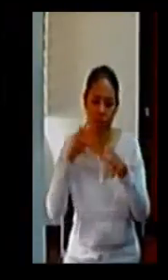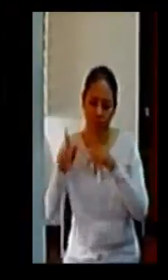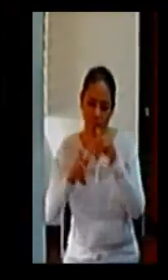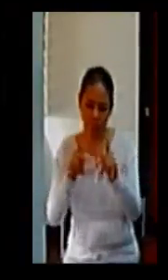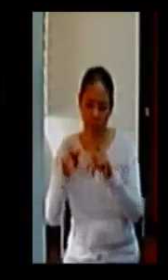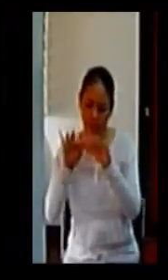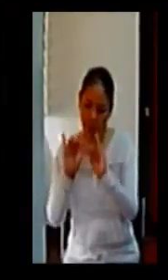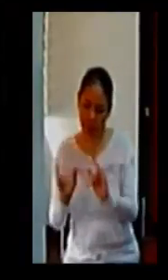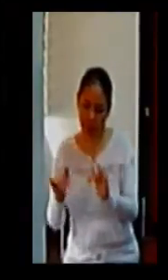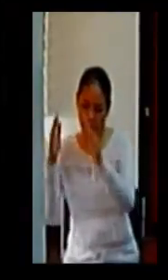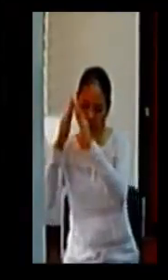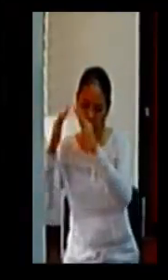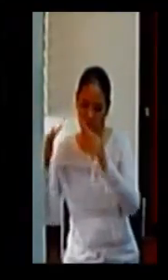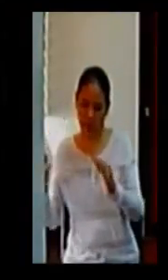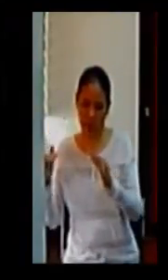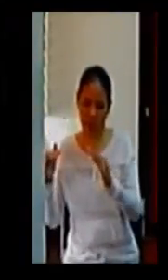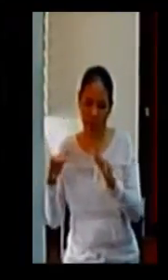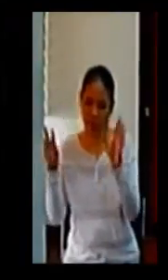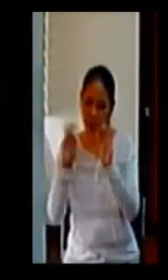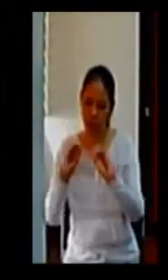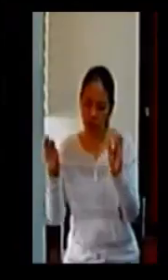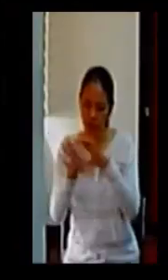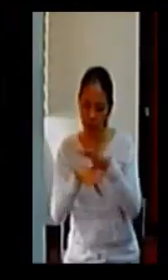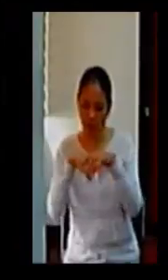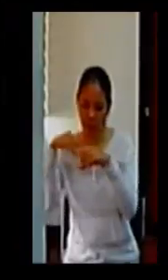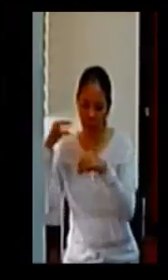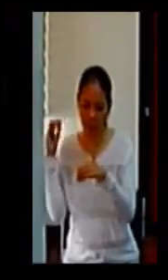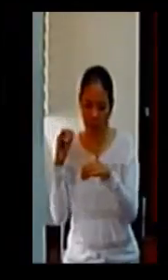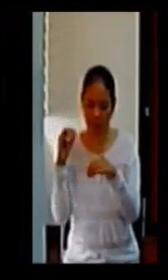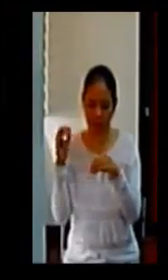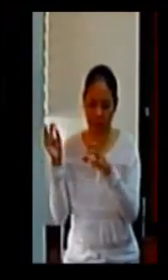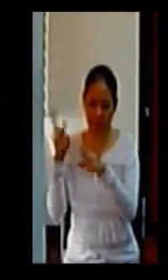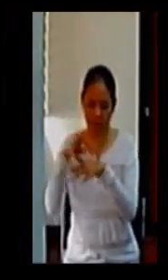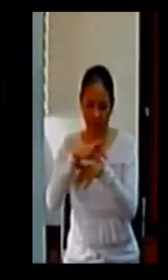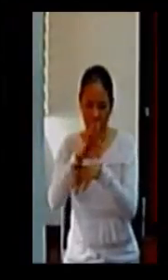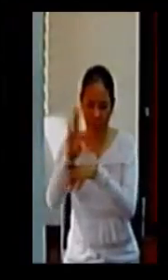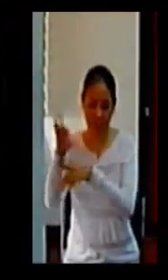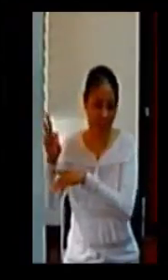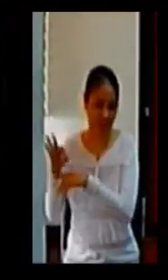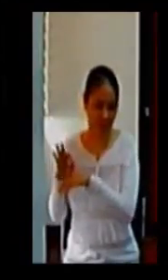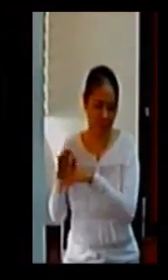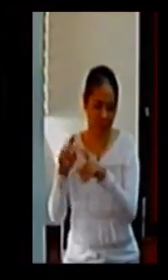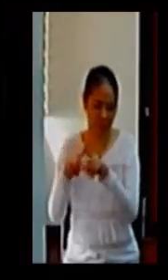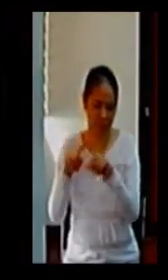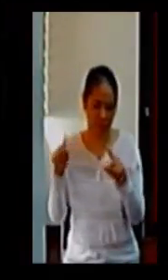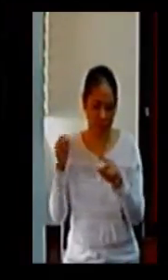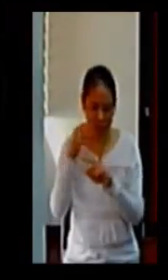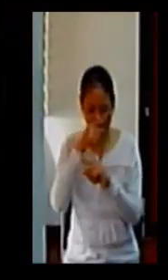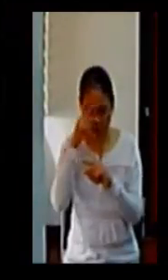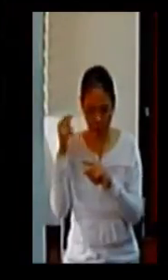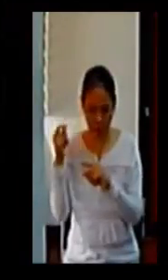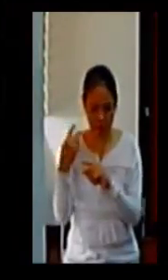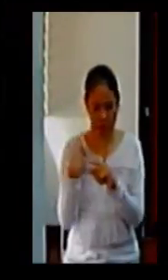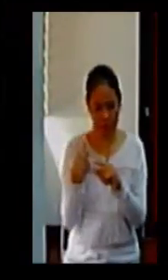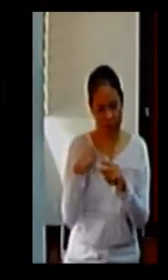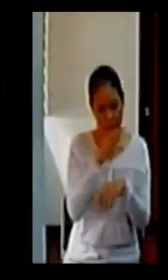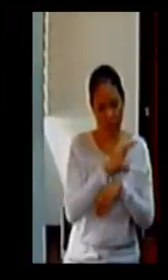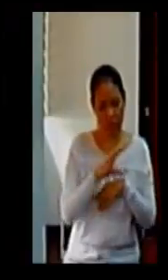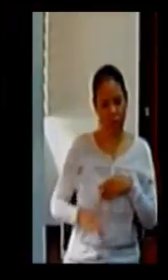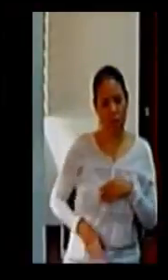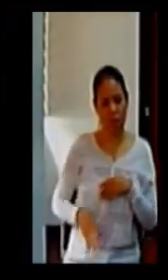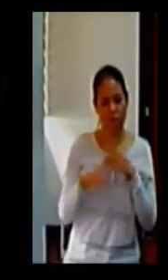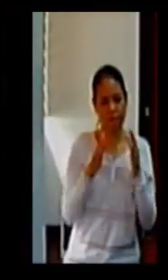homes na walang lalabas or walang pupunta sa fields. Pero ngayon, with the advent of Christianity sa mga tao,